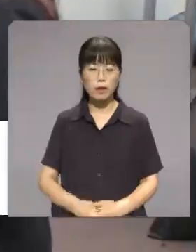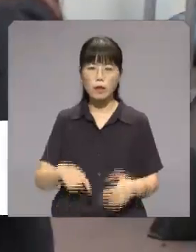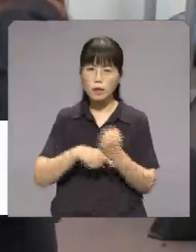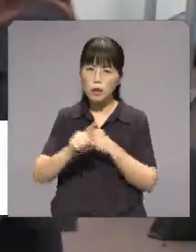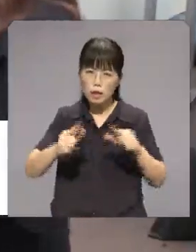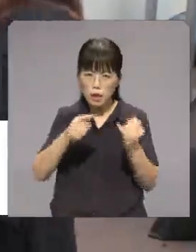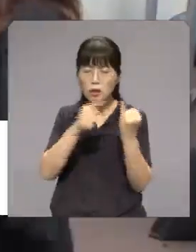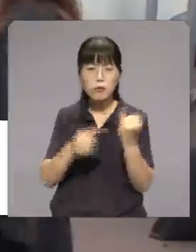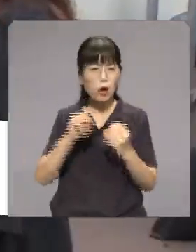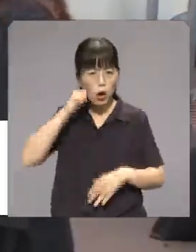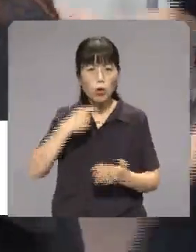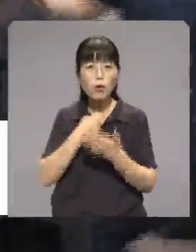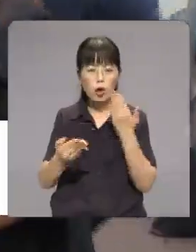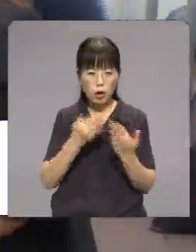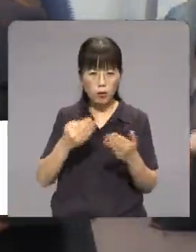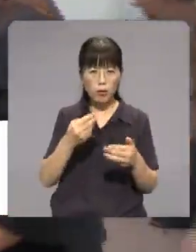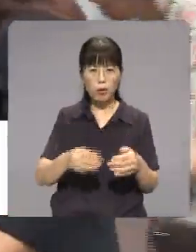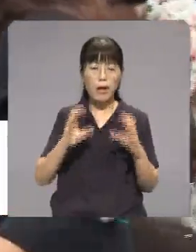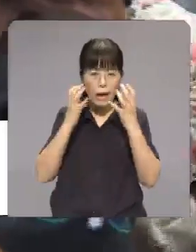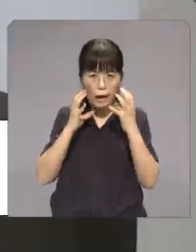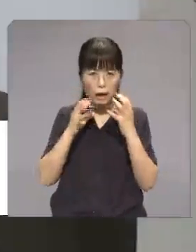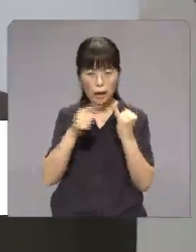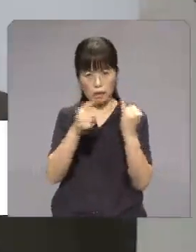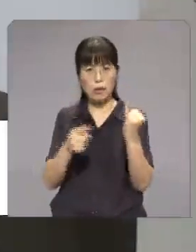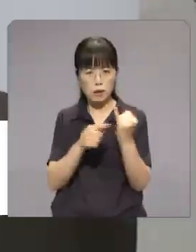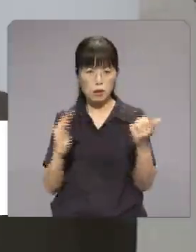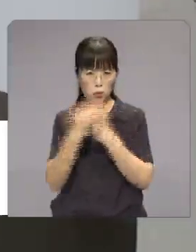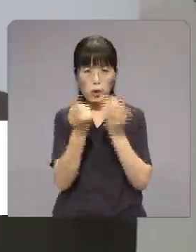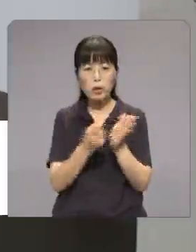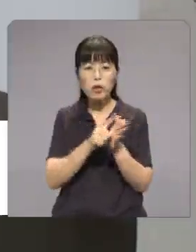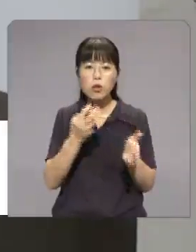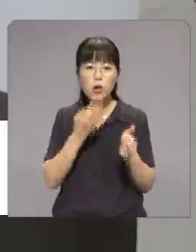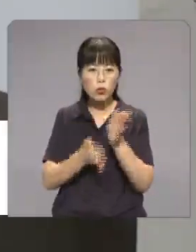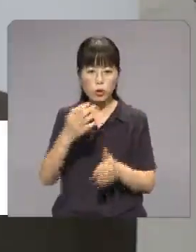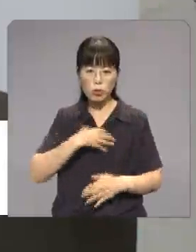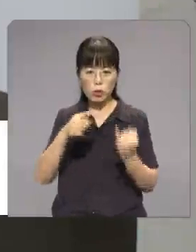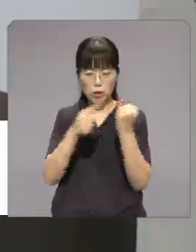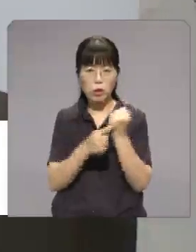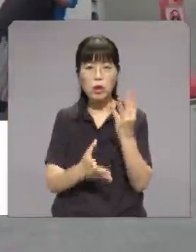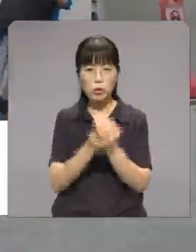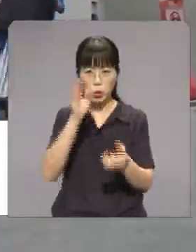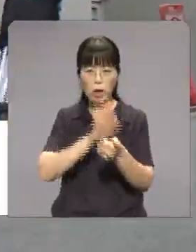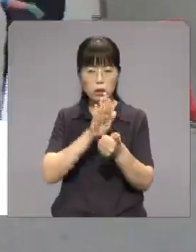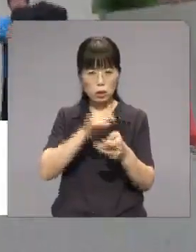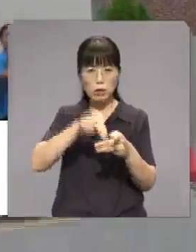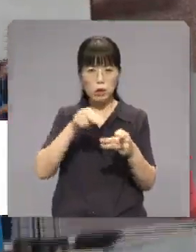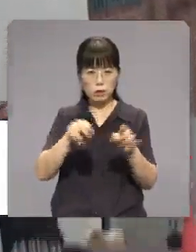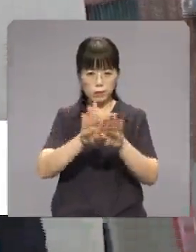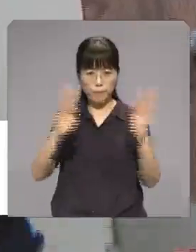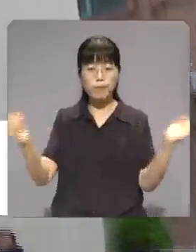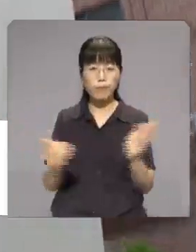뜻하지 않은 임신으로 어려움을 겪는 임산부와 아기를 보호하기 위한 서울시 위기임산부 통합지원센터가